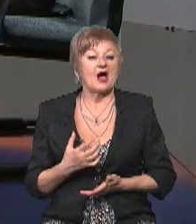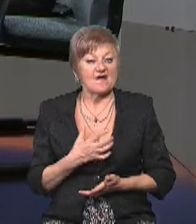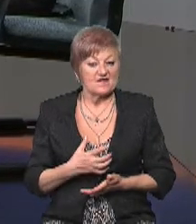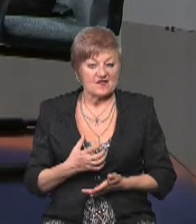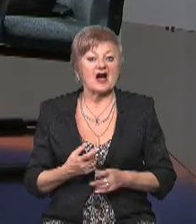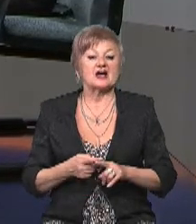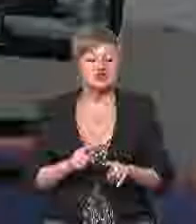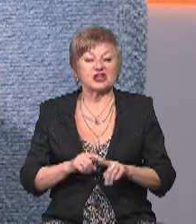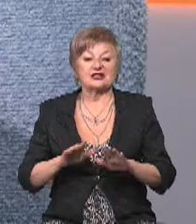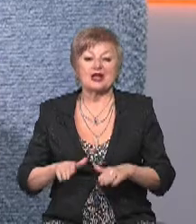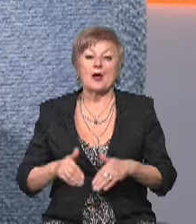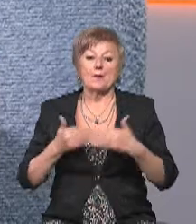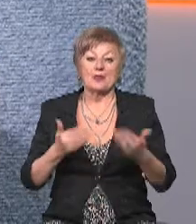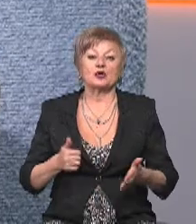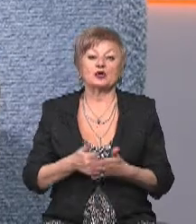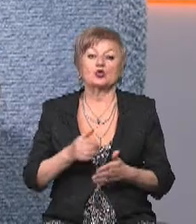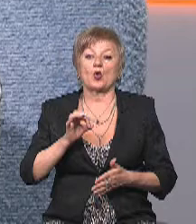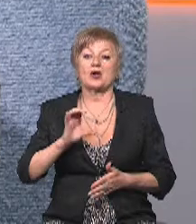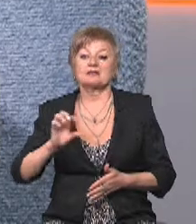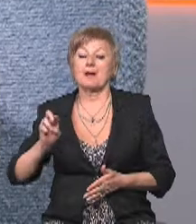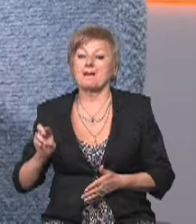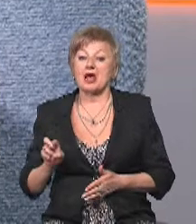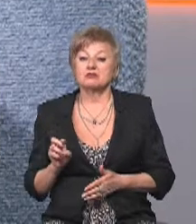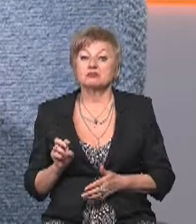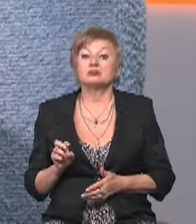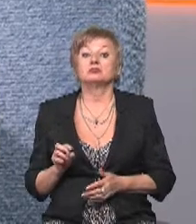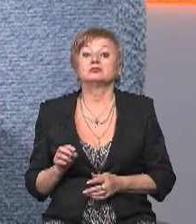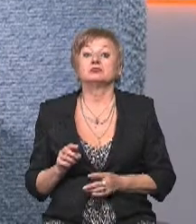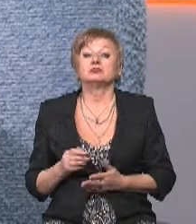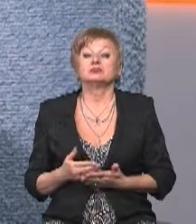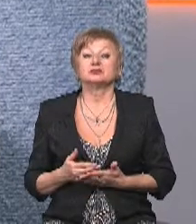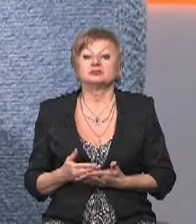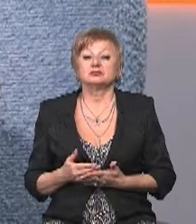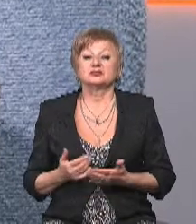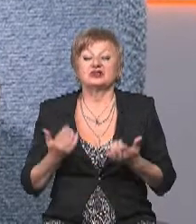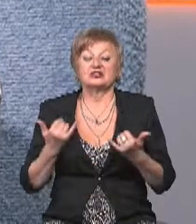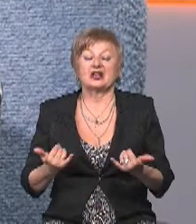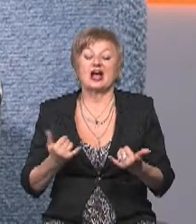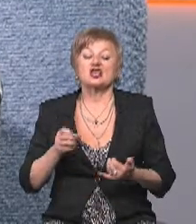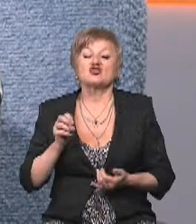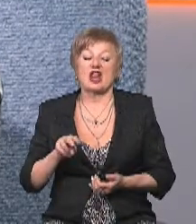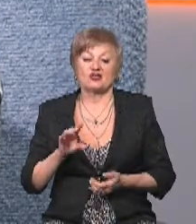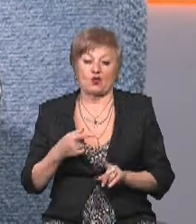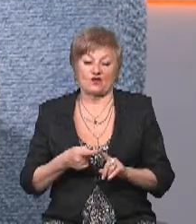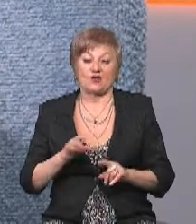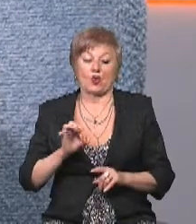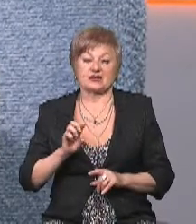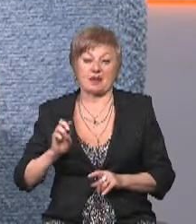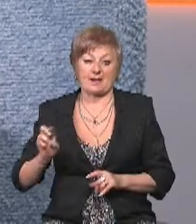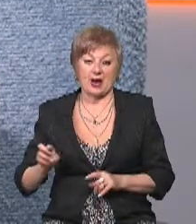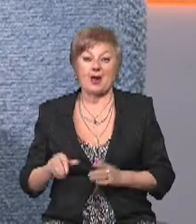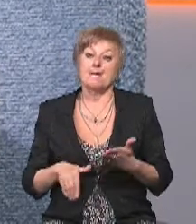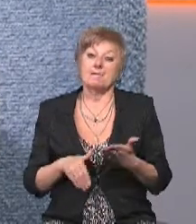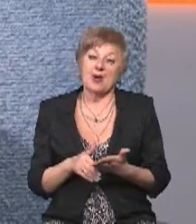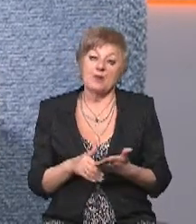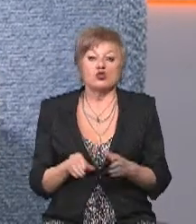ця пропозиція до ОСББ, чи саме для членів ОСББ? І чи допоможе